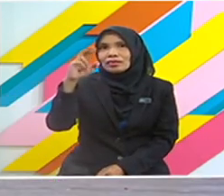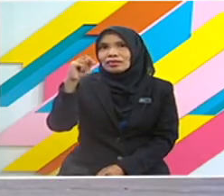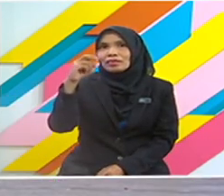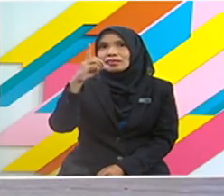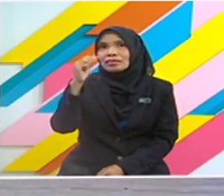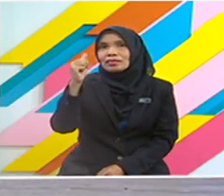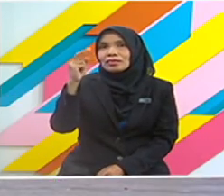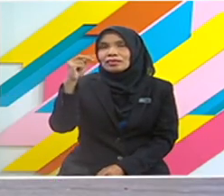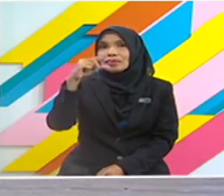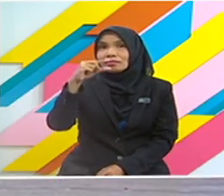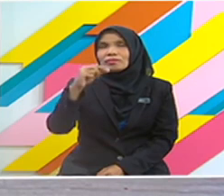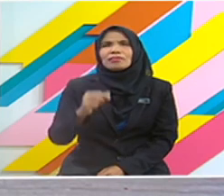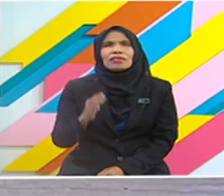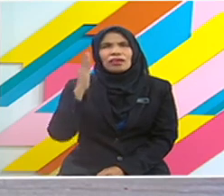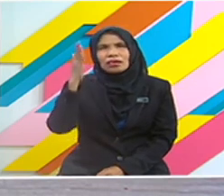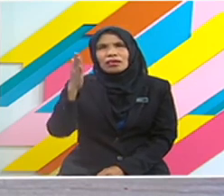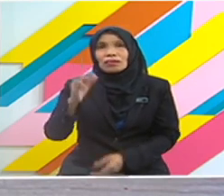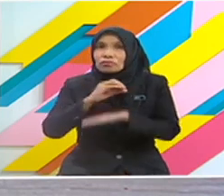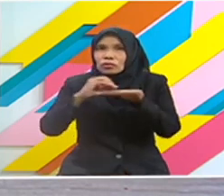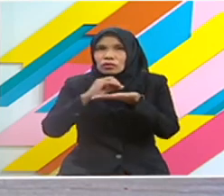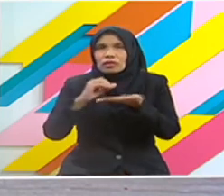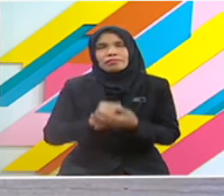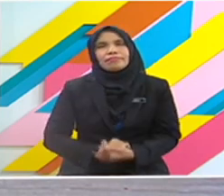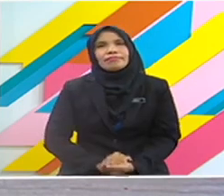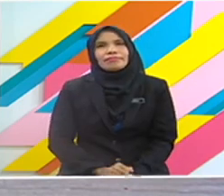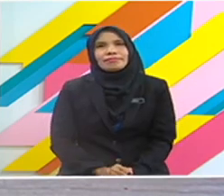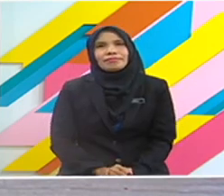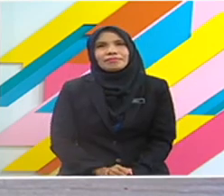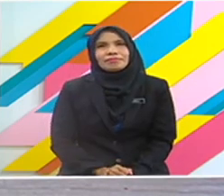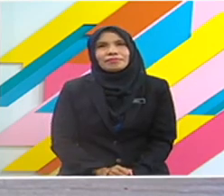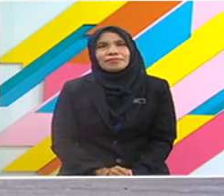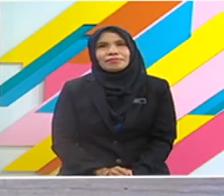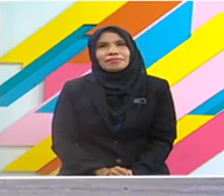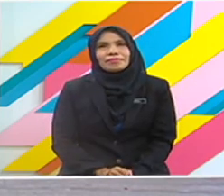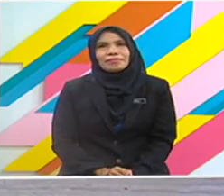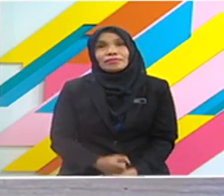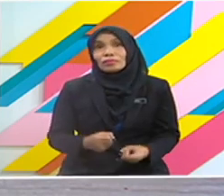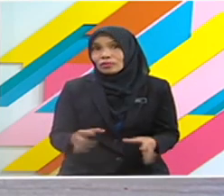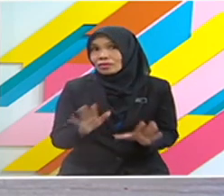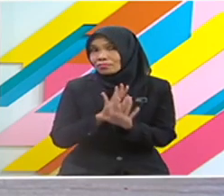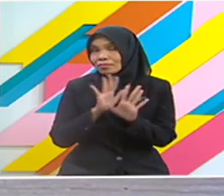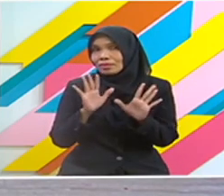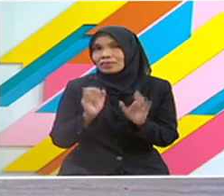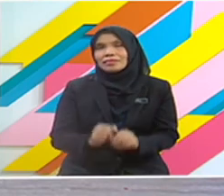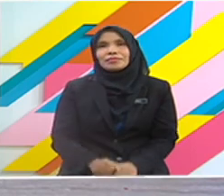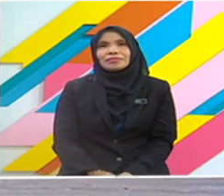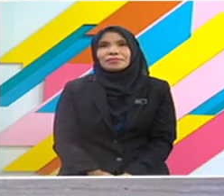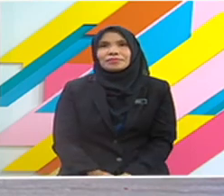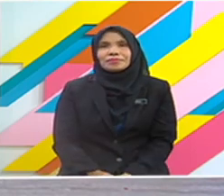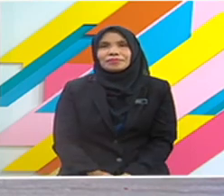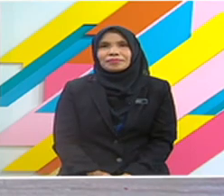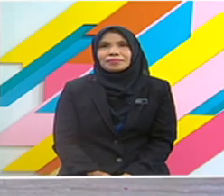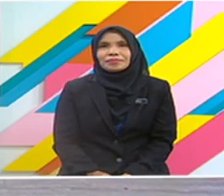faham apa yang diterangkan oleh Cikgu Su. Kita dah tahu tentang organ mata,